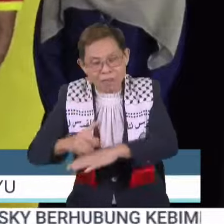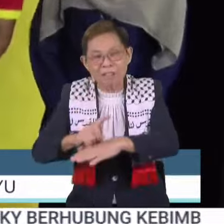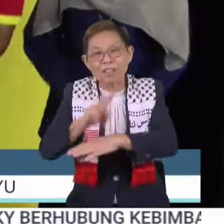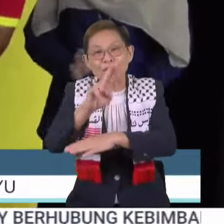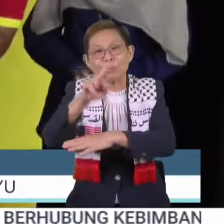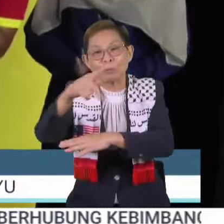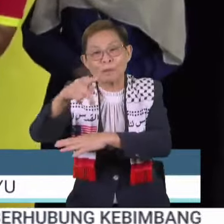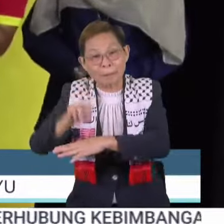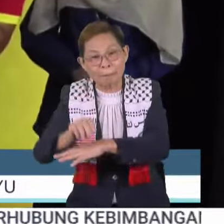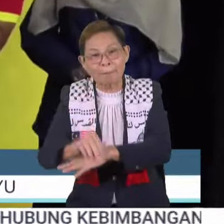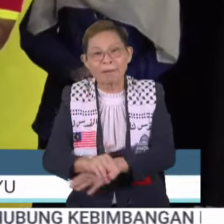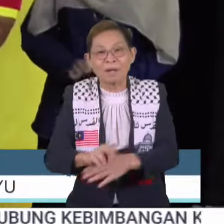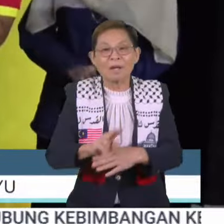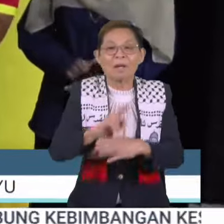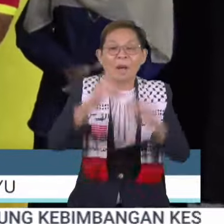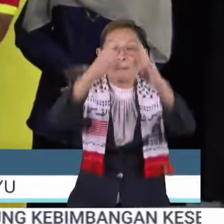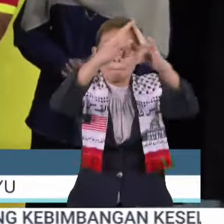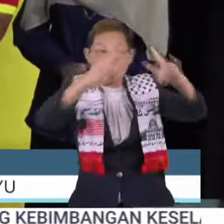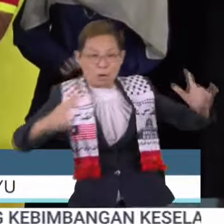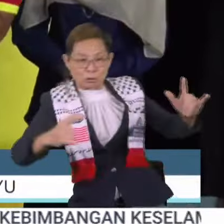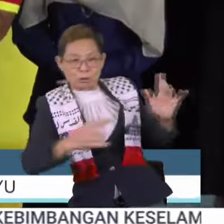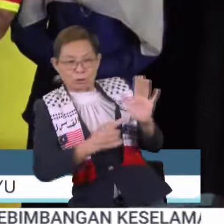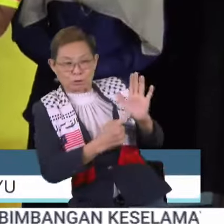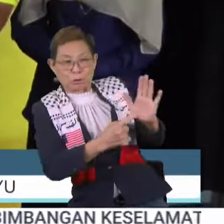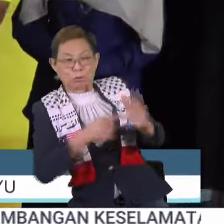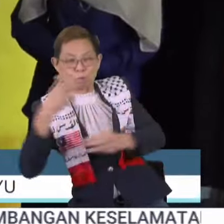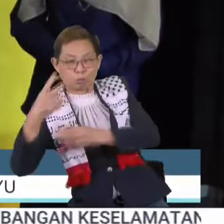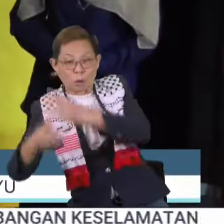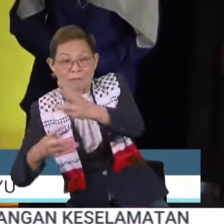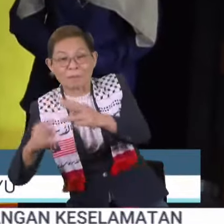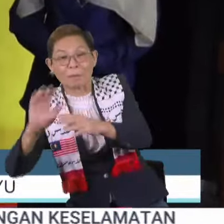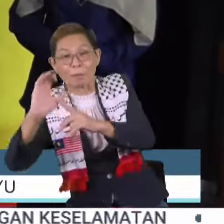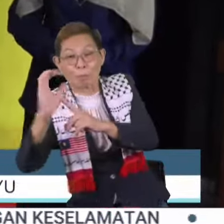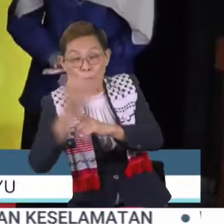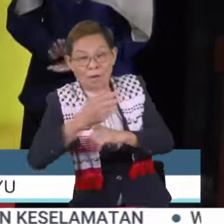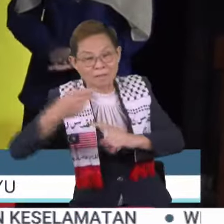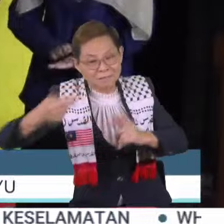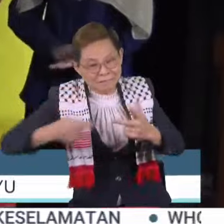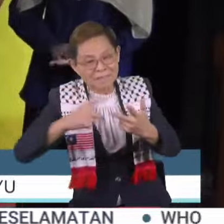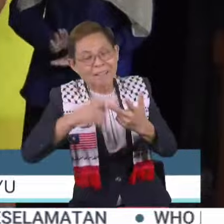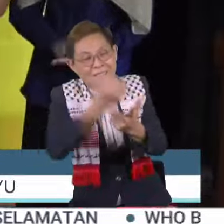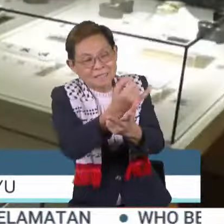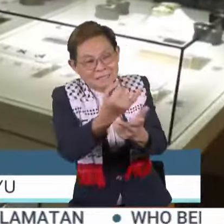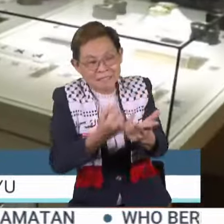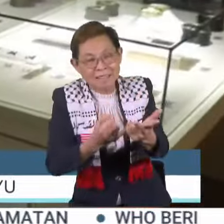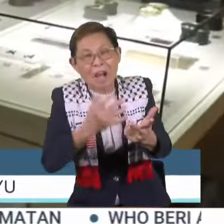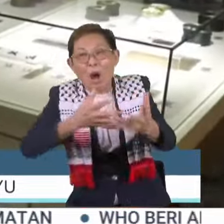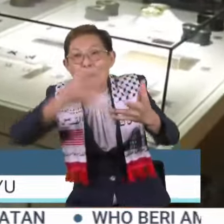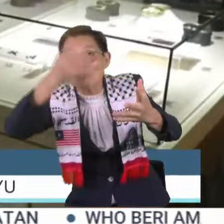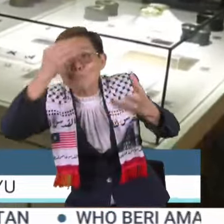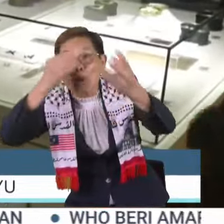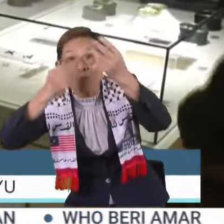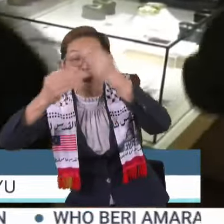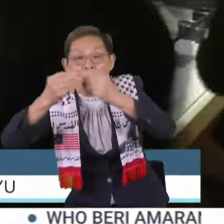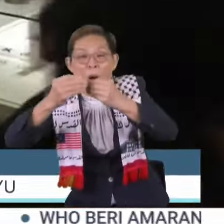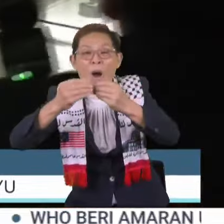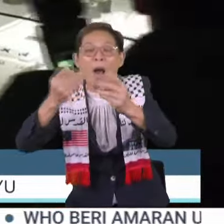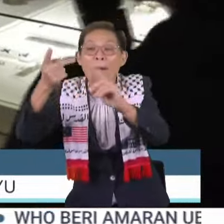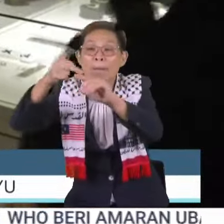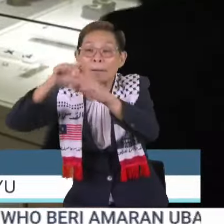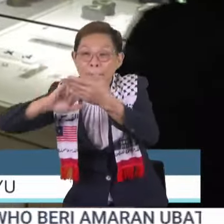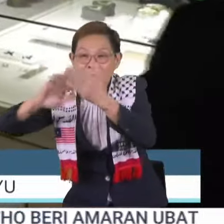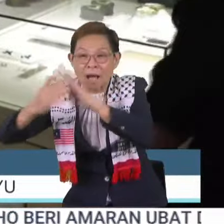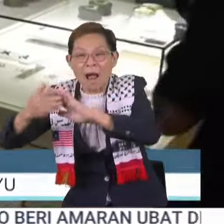Malaysia UPM. Muzium itu ketengahkan warisan budaya, sejarah, seni dan pengetahuan kepada masyarakat melalui pelbagai